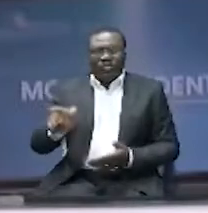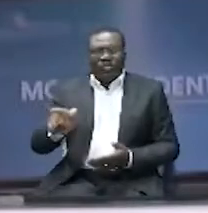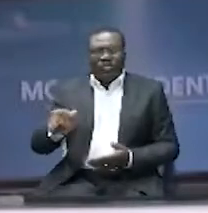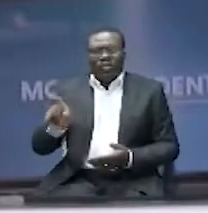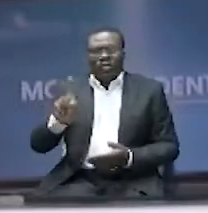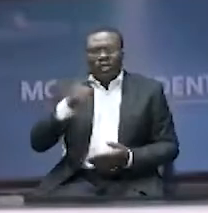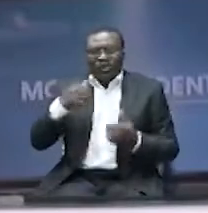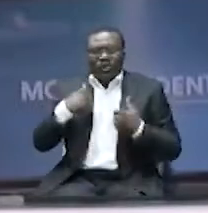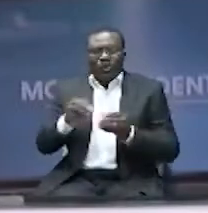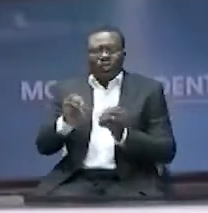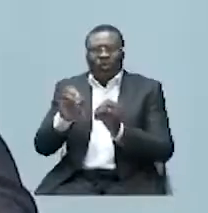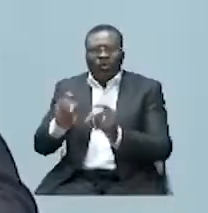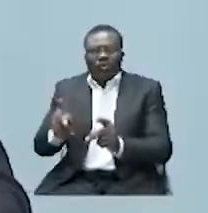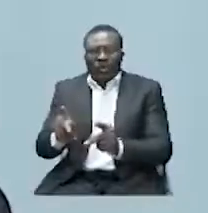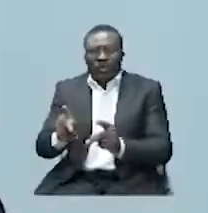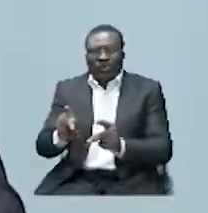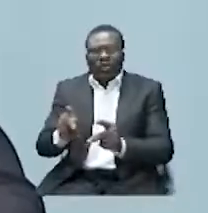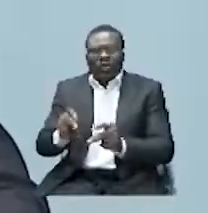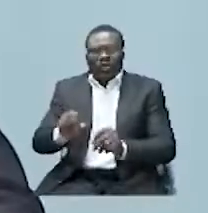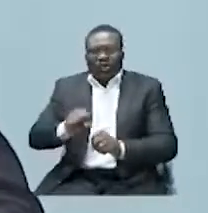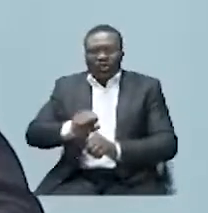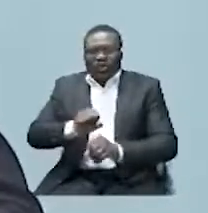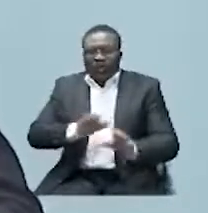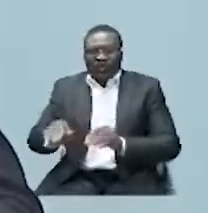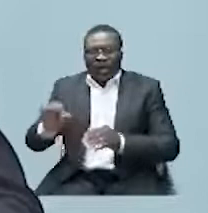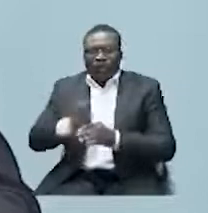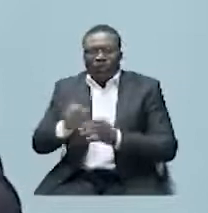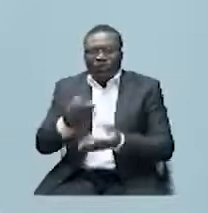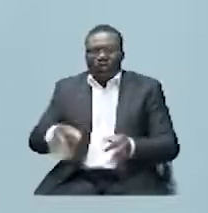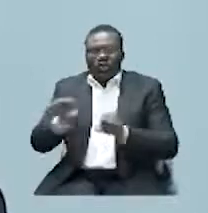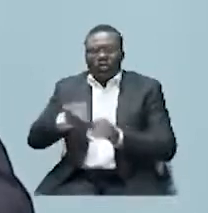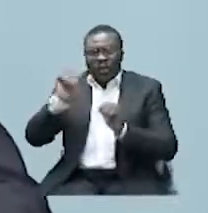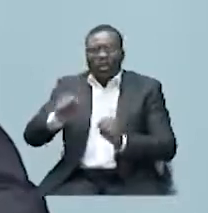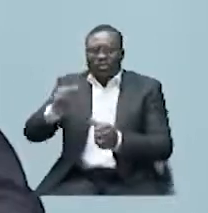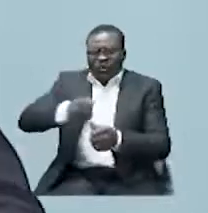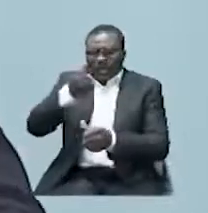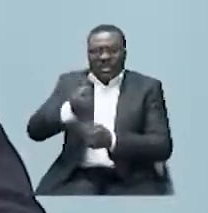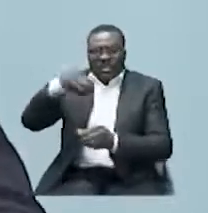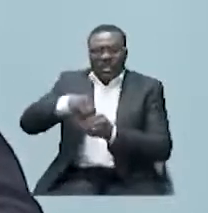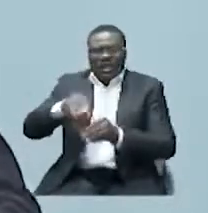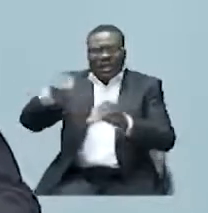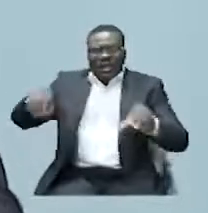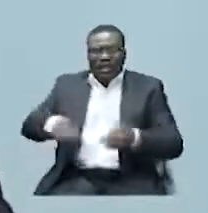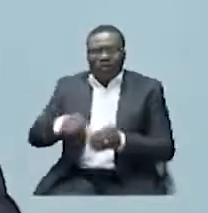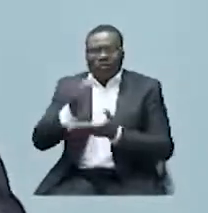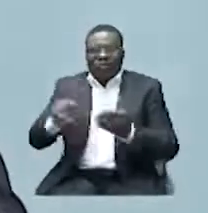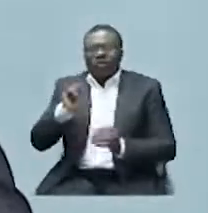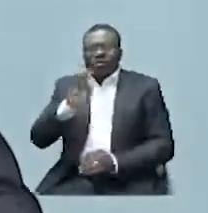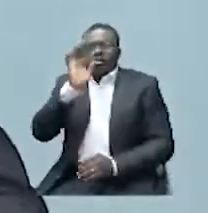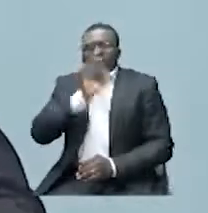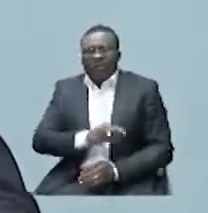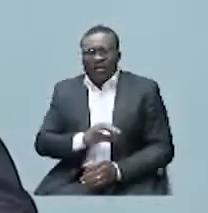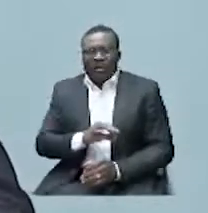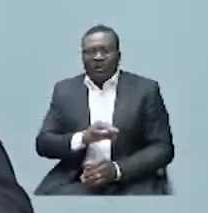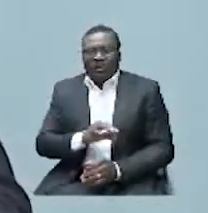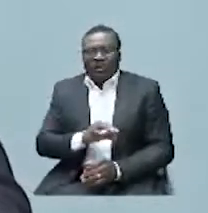ceux qui ont eu l'occasion, la chance d'assumer une fonction aussi importante, puissent siéger au sein de la Cour, serait quelque chose qui serait bénéfique.